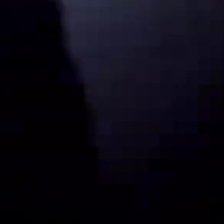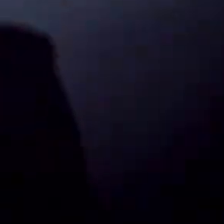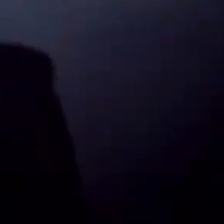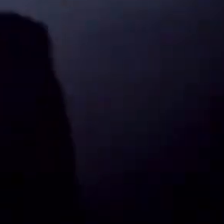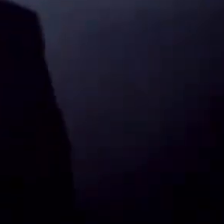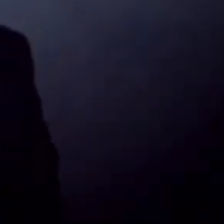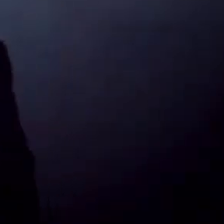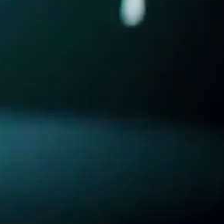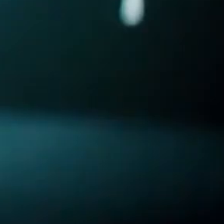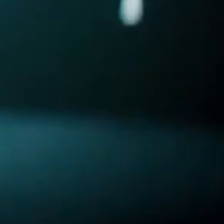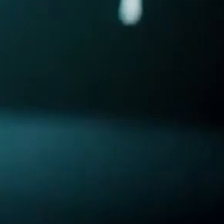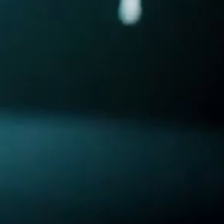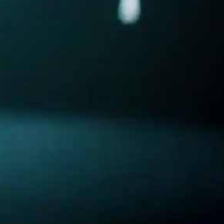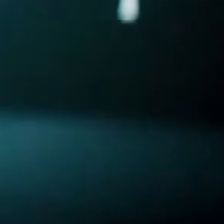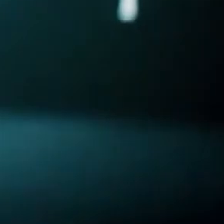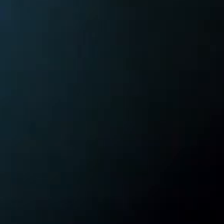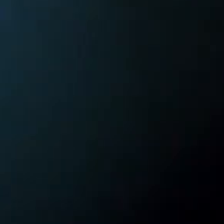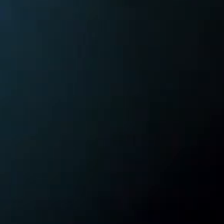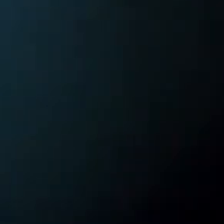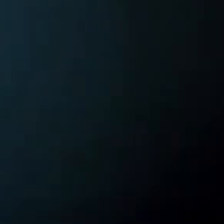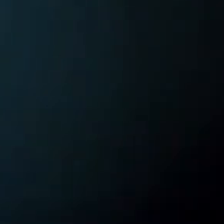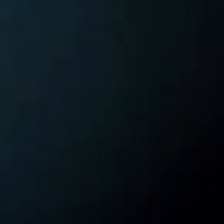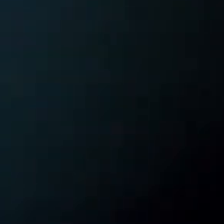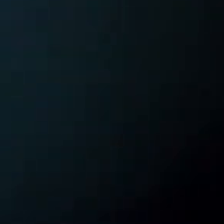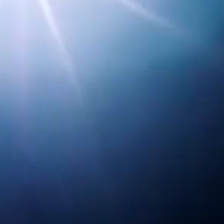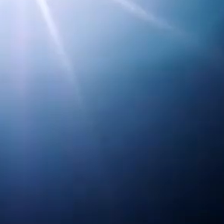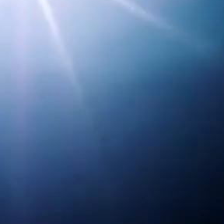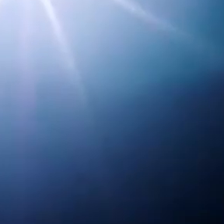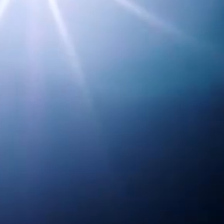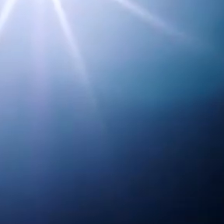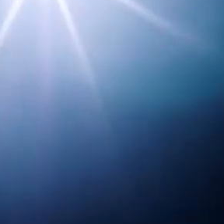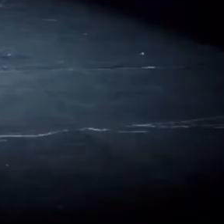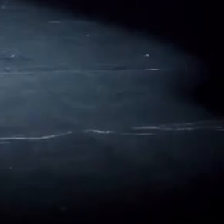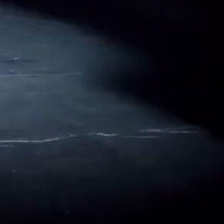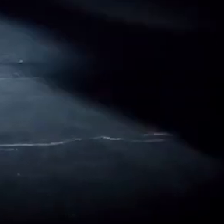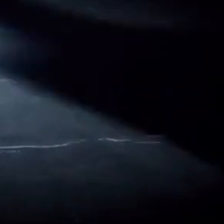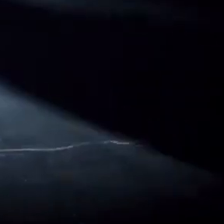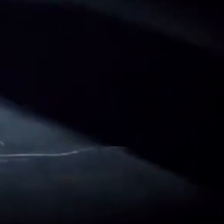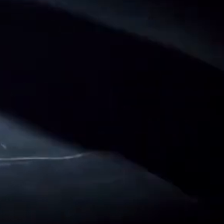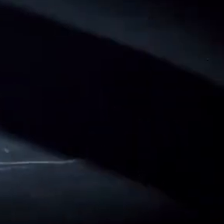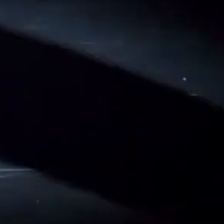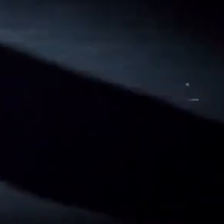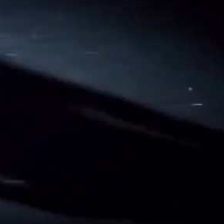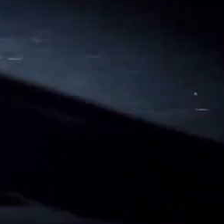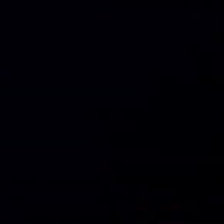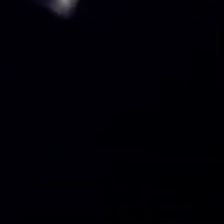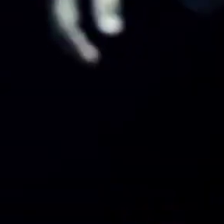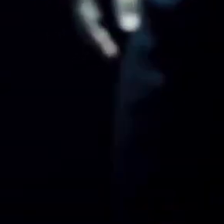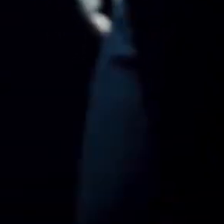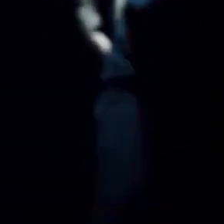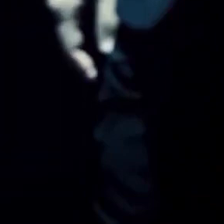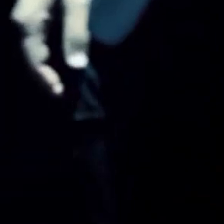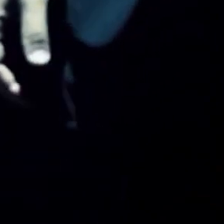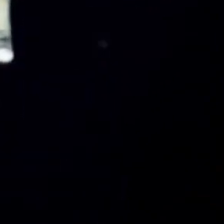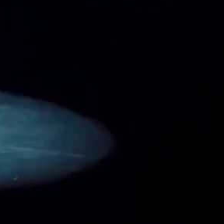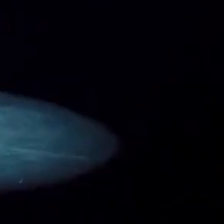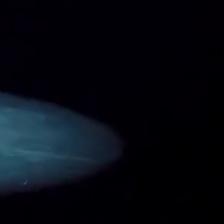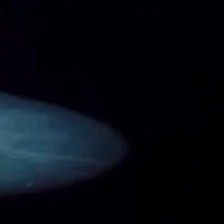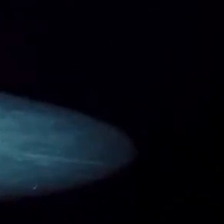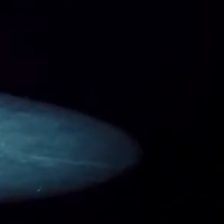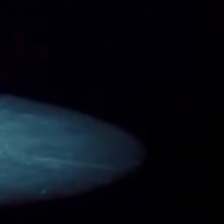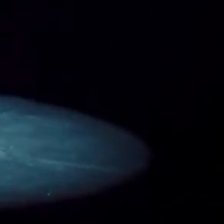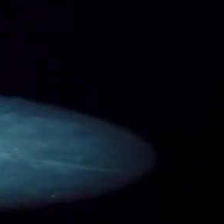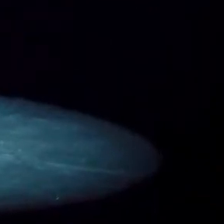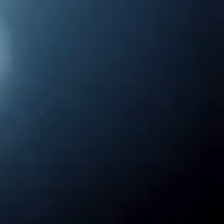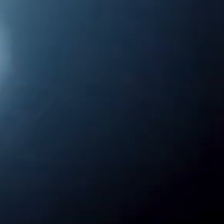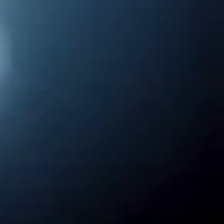pfai are sute de mii de urmăritori pe rețelele sociale interviurile lui sunt privite de